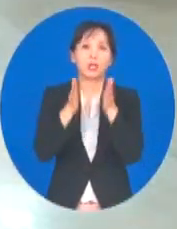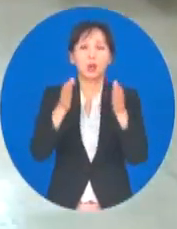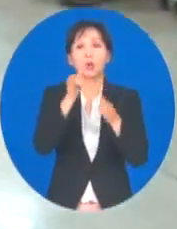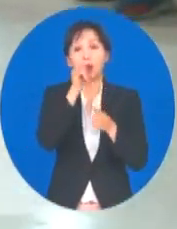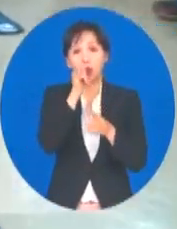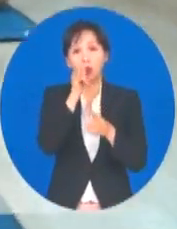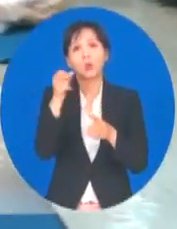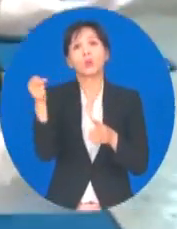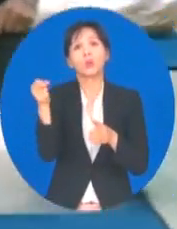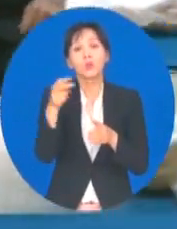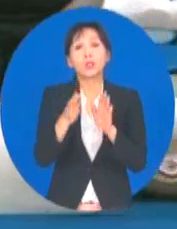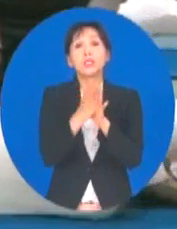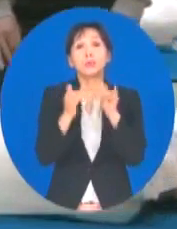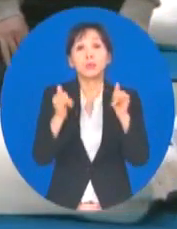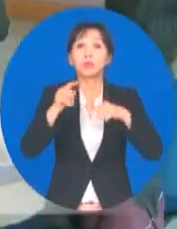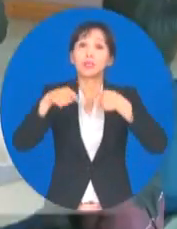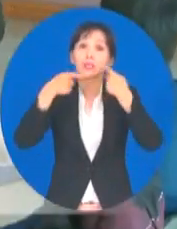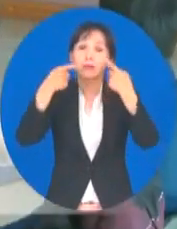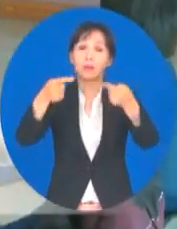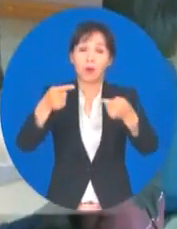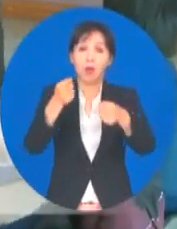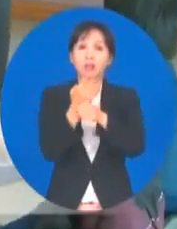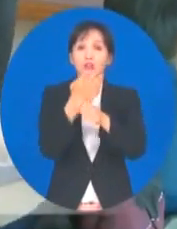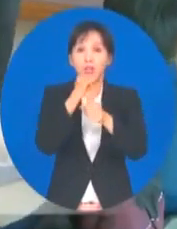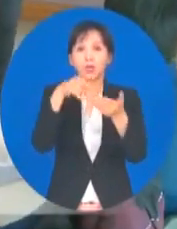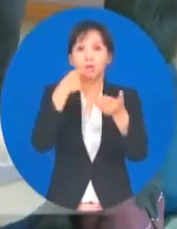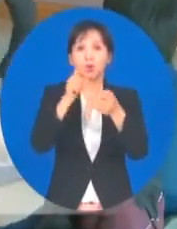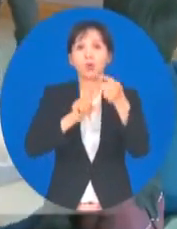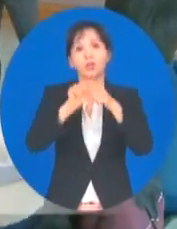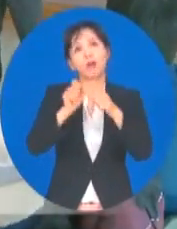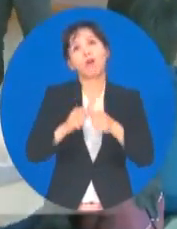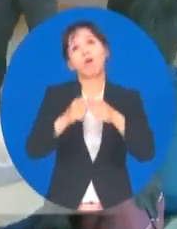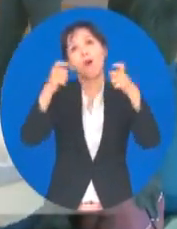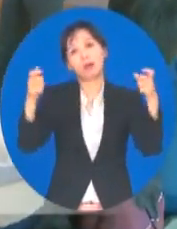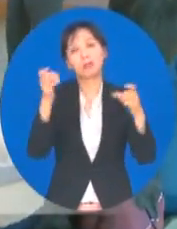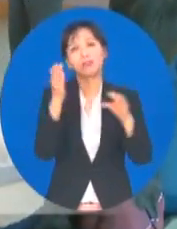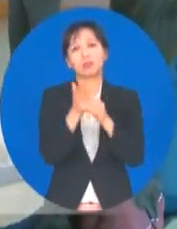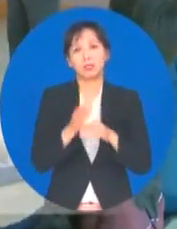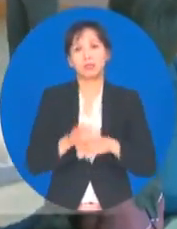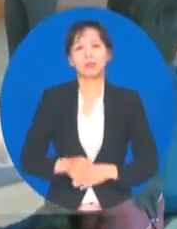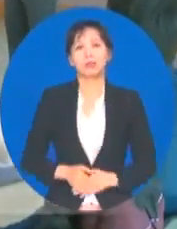실시하고 있으며 시민들도 참여할 수 있도록 교육 대상을 확대하고 있습니다.